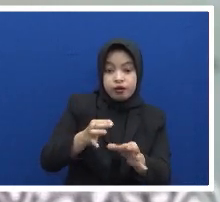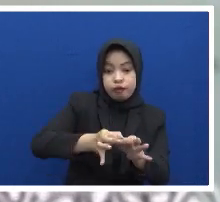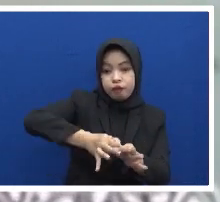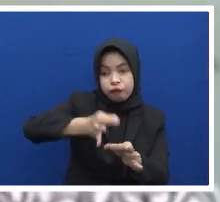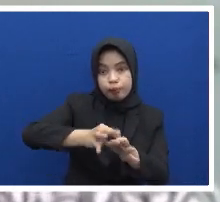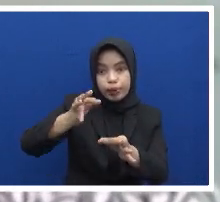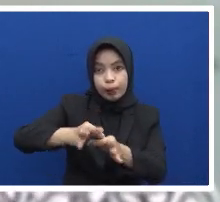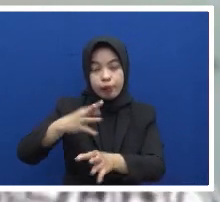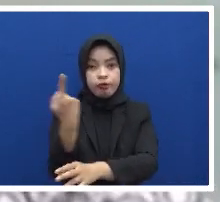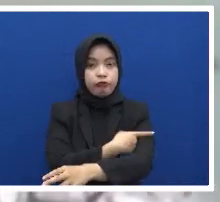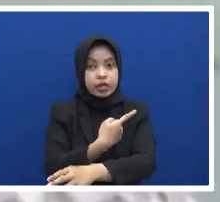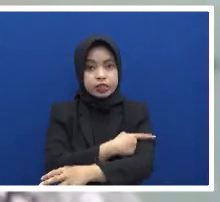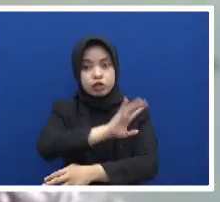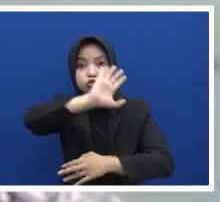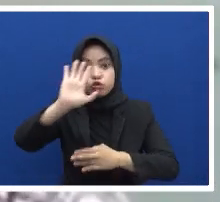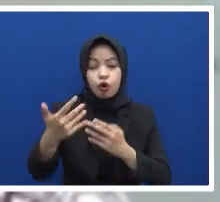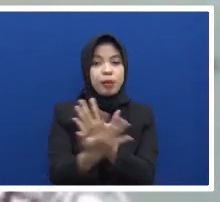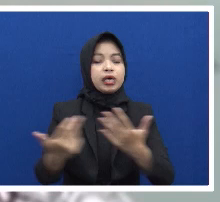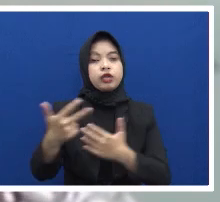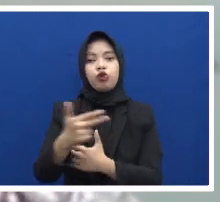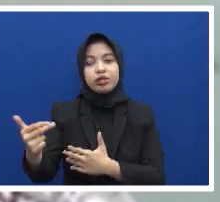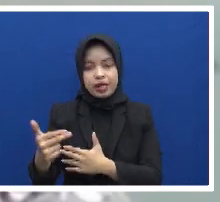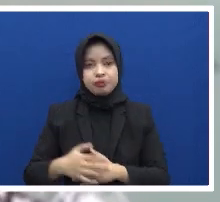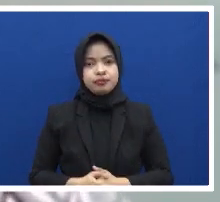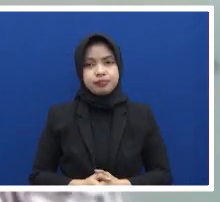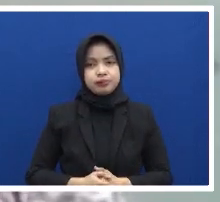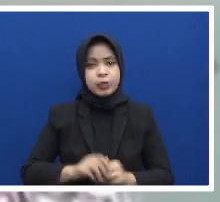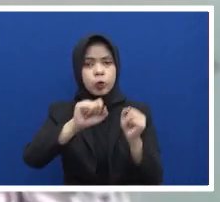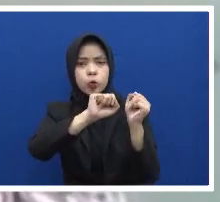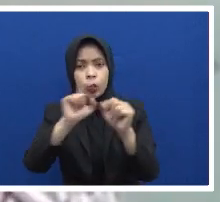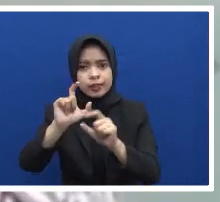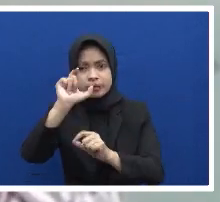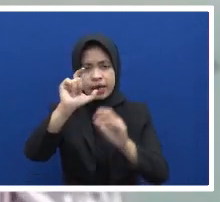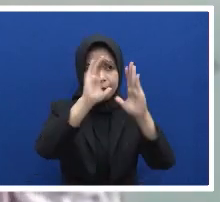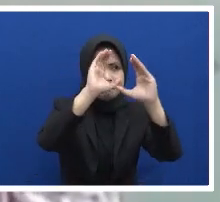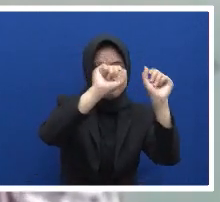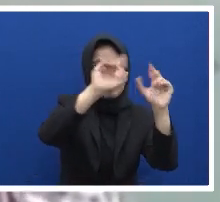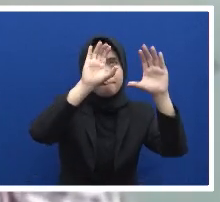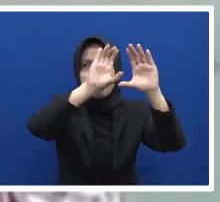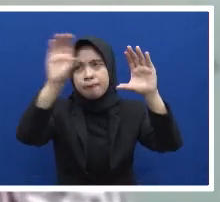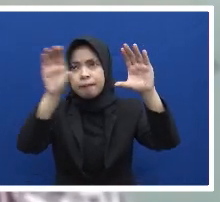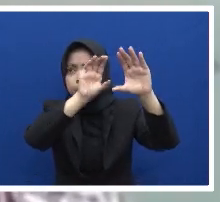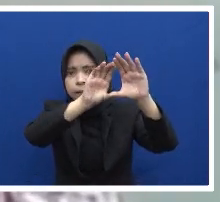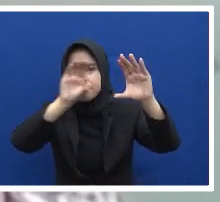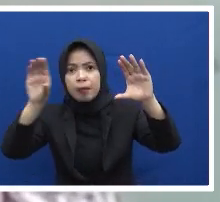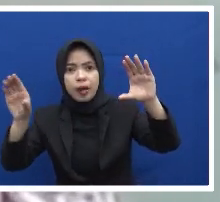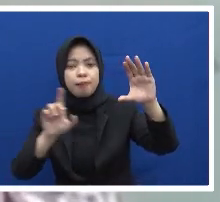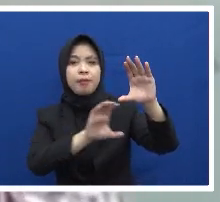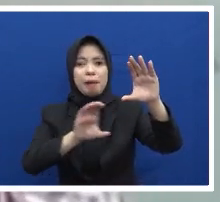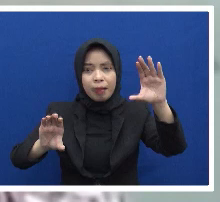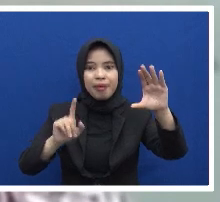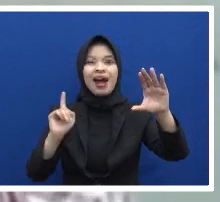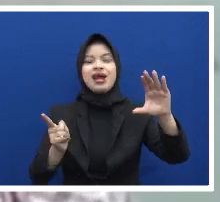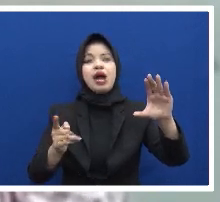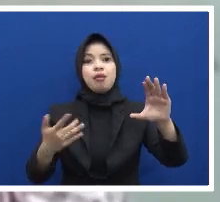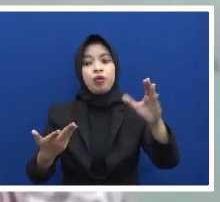kepada seluruh rakyat Indonesia. Ada beberapa strategi yang kita ambil dengan situasi kondisi